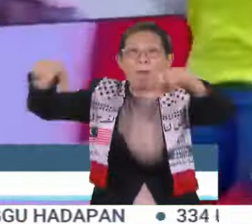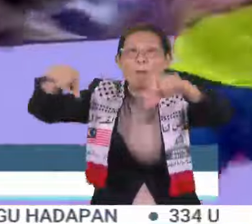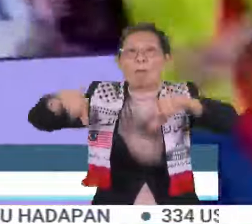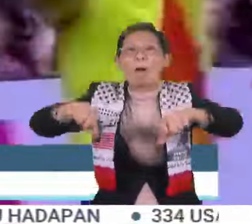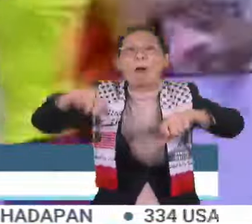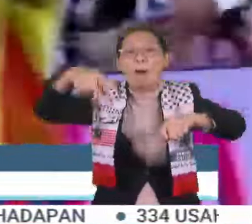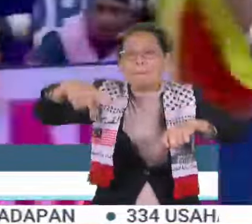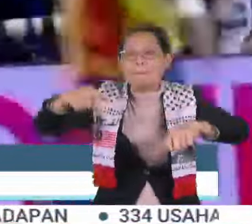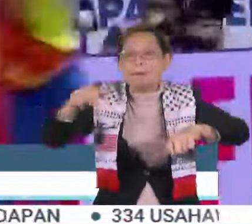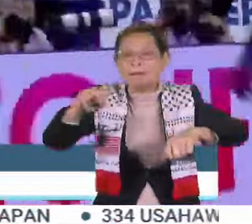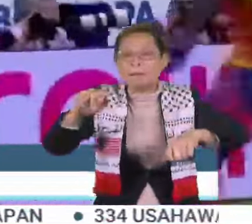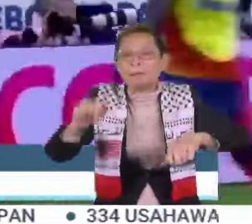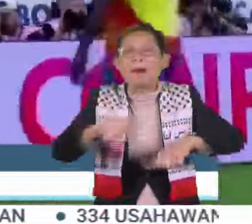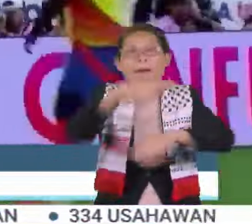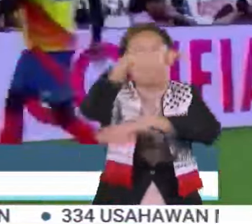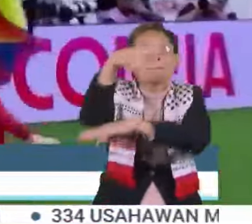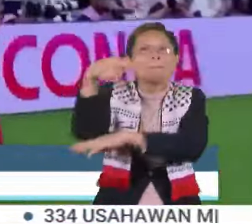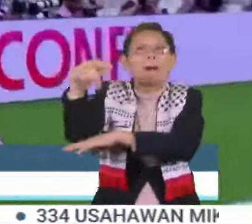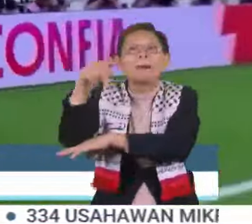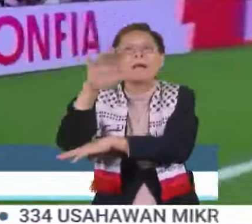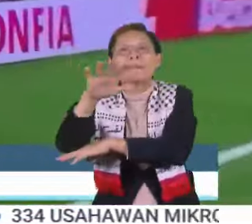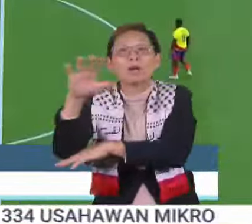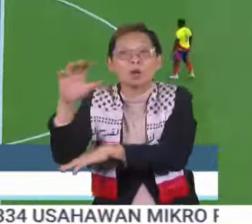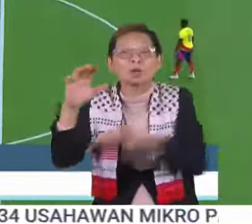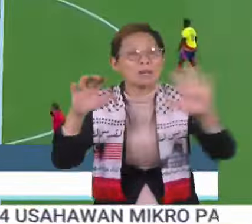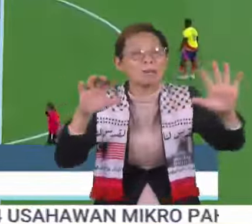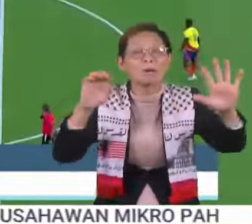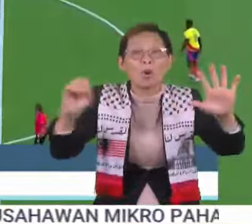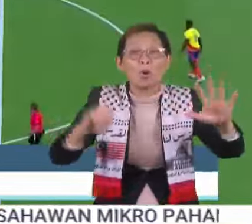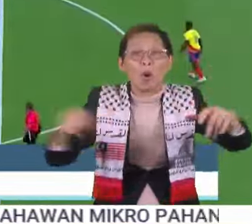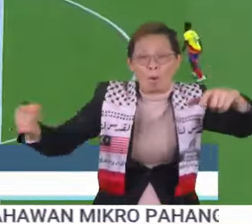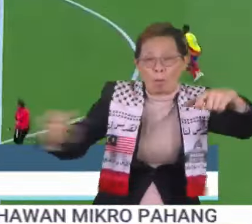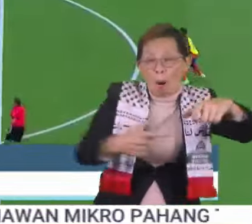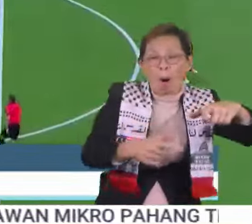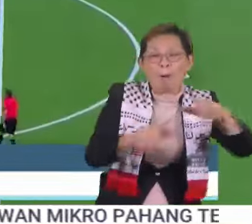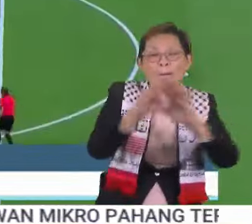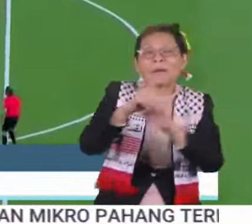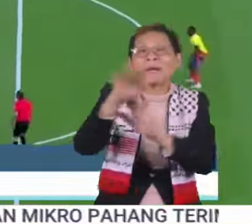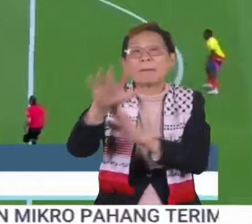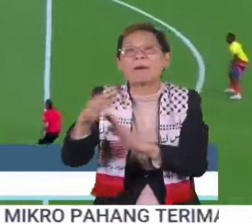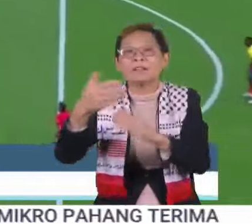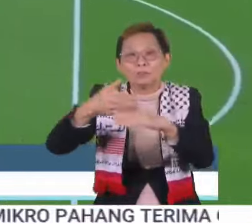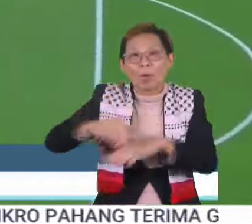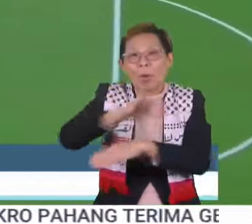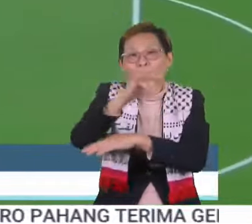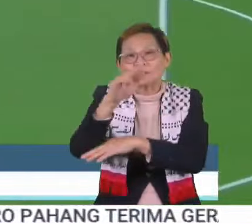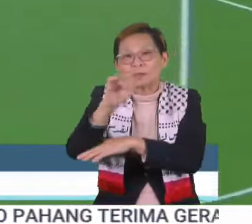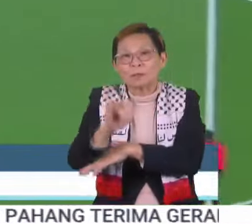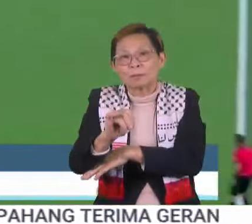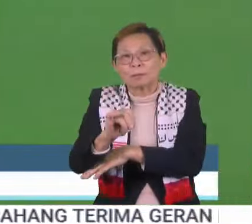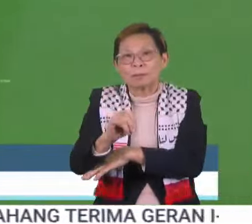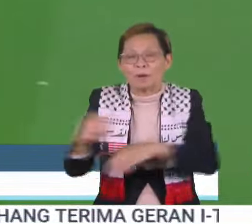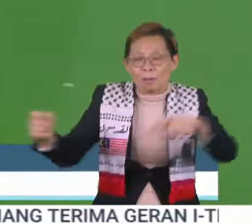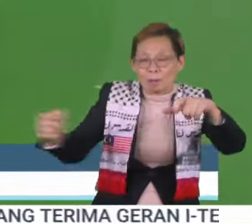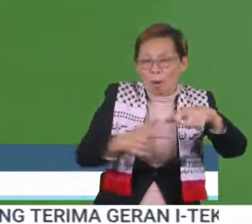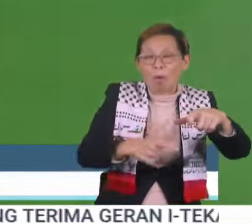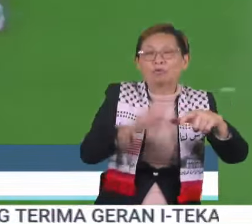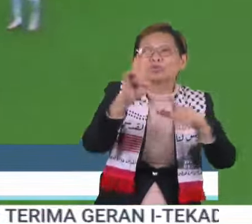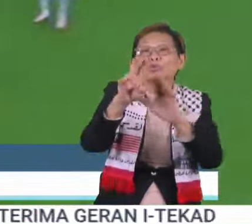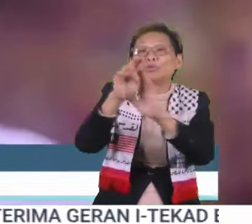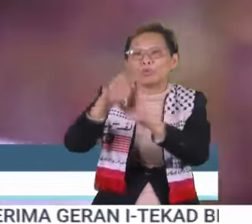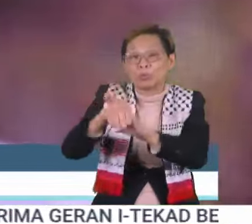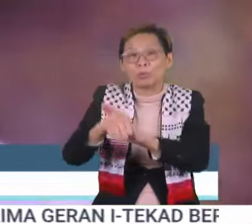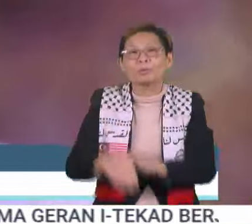Panama 5-0. John Cordoba membuka jaringan seawal minit ke-8 sebelum James Rodriguez menumbah jaringan 7